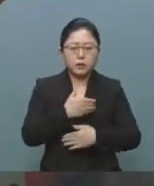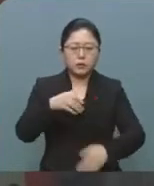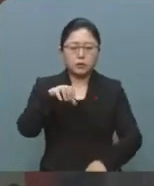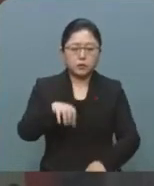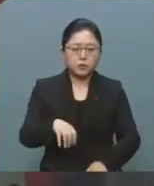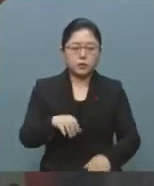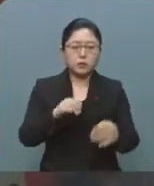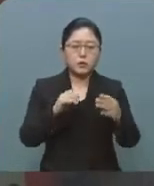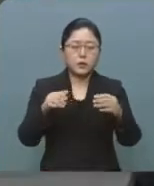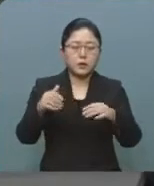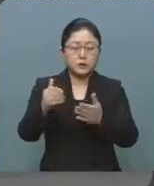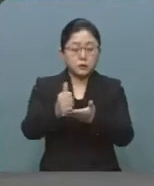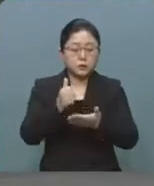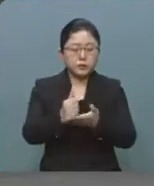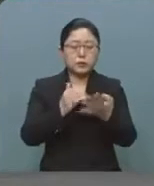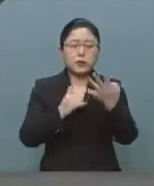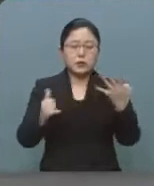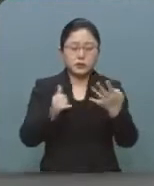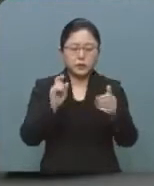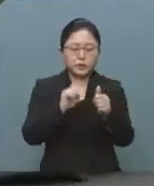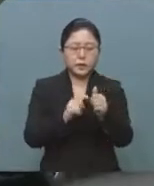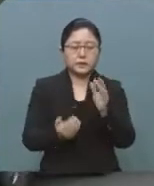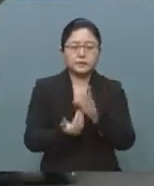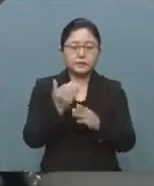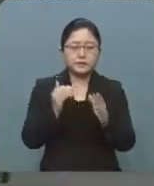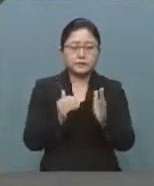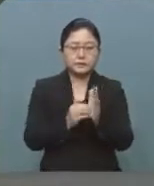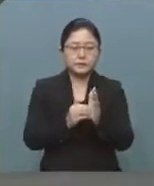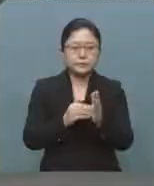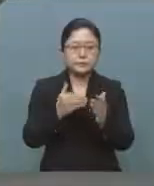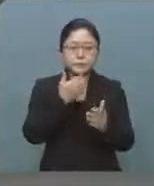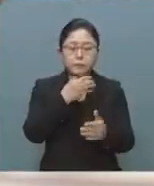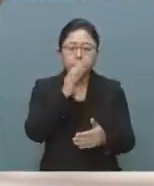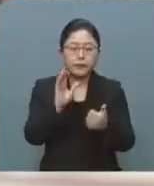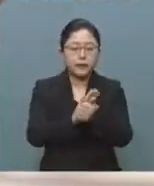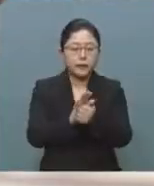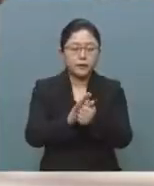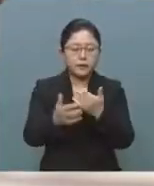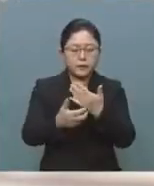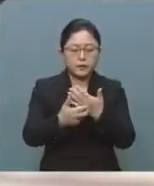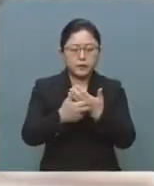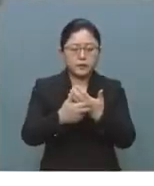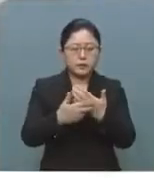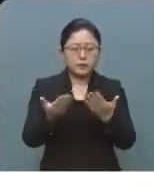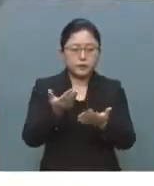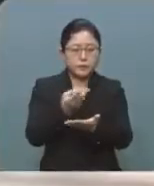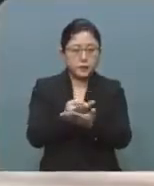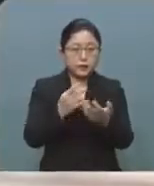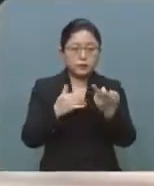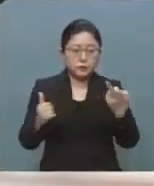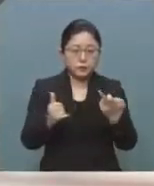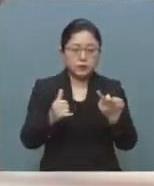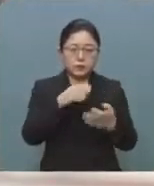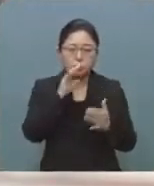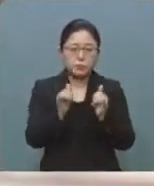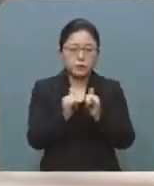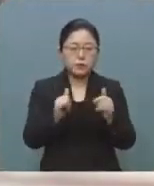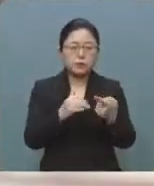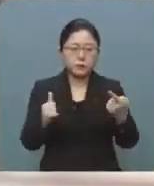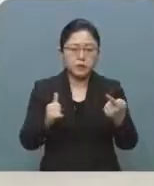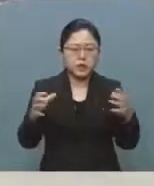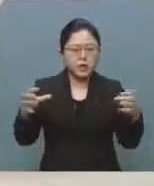이용자 4명도 감염이 확인됐습니다. 에버그린 요양원 내에서는 현재까지 환자 12명과 요양보호사 6명